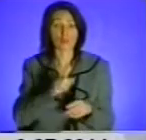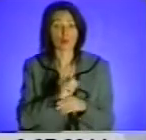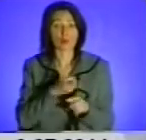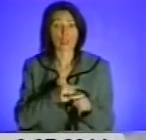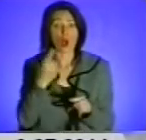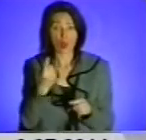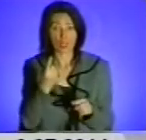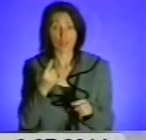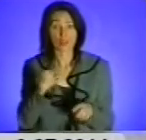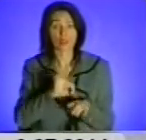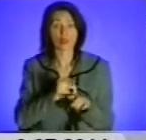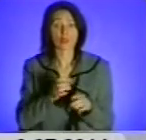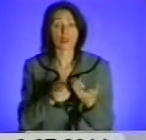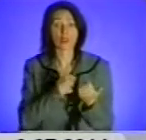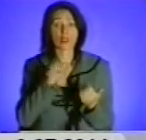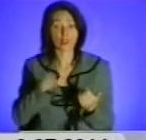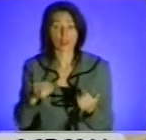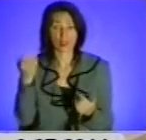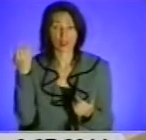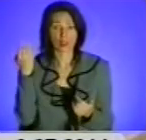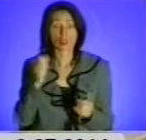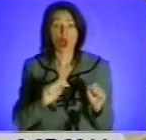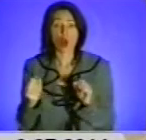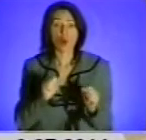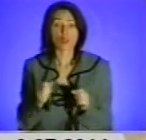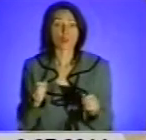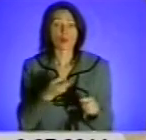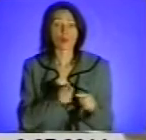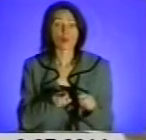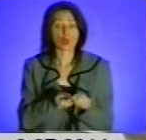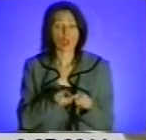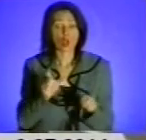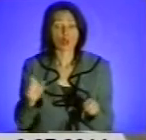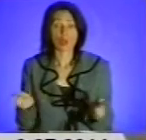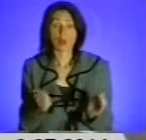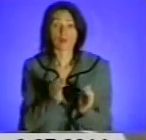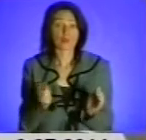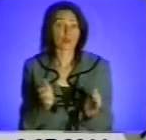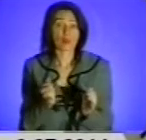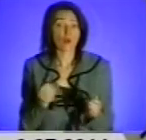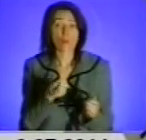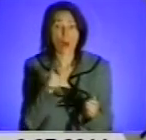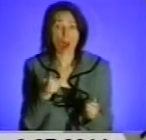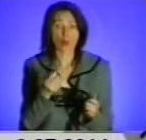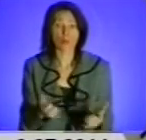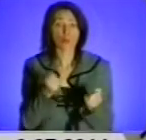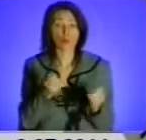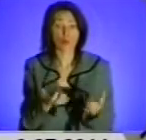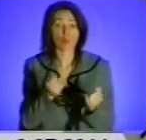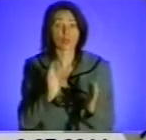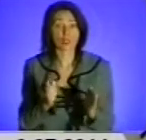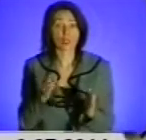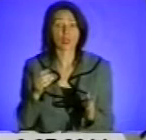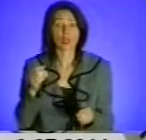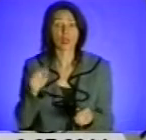про таких дбав мало. Виправдовувалися, зазвичай, браком коштів. Тож підтримку отримували лише діти. У нас дві пацієнтки з хворобою